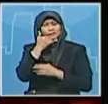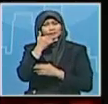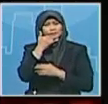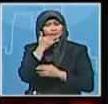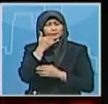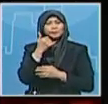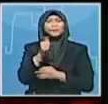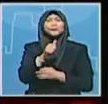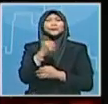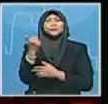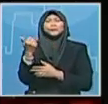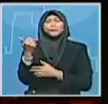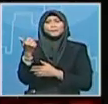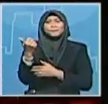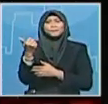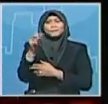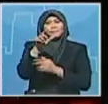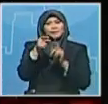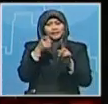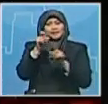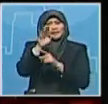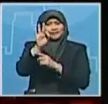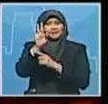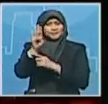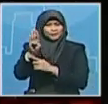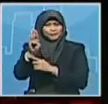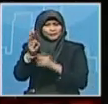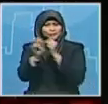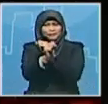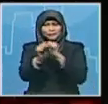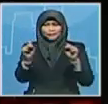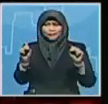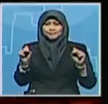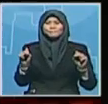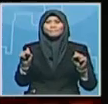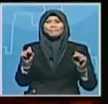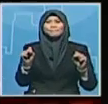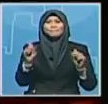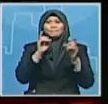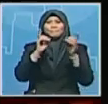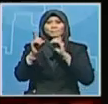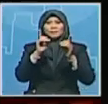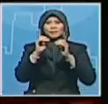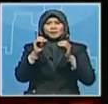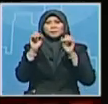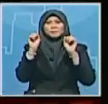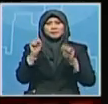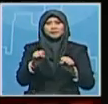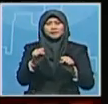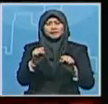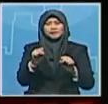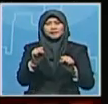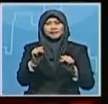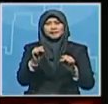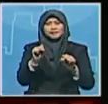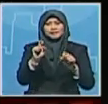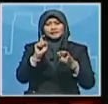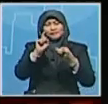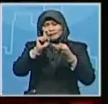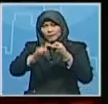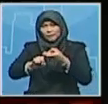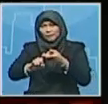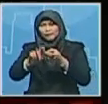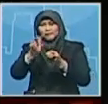0322823043. Selain dari Facebook juga kami sediakan dialog, boleh cari pautannya di situ.